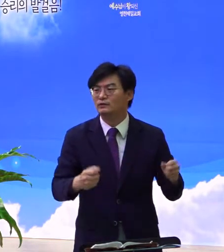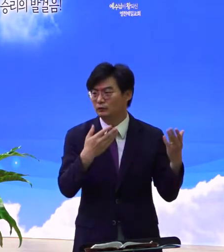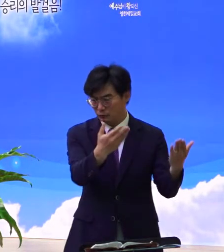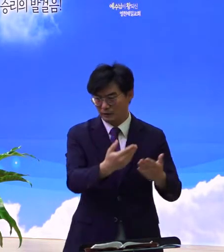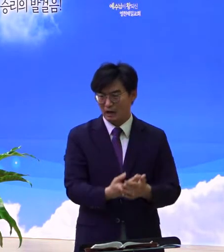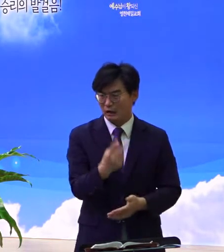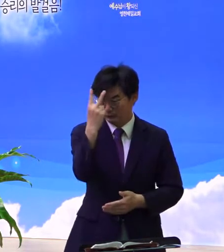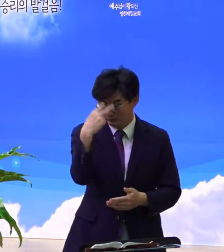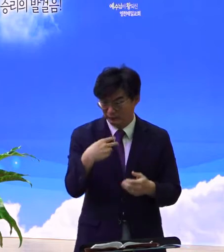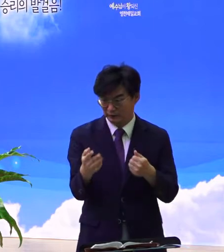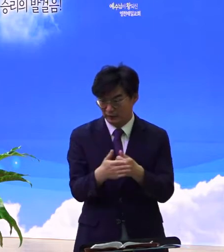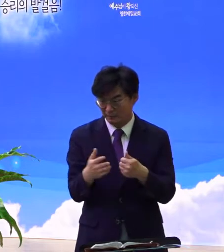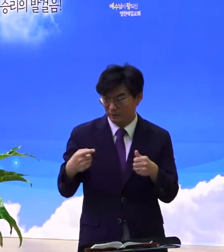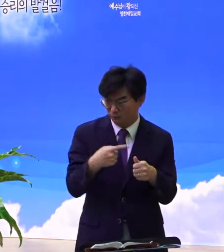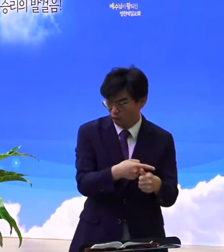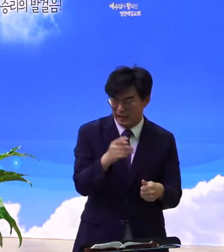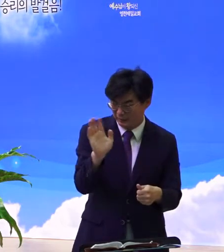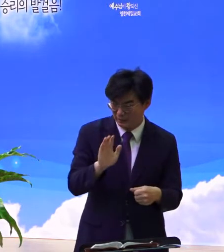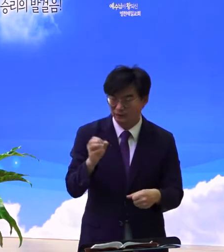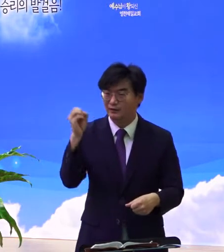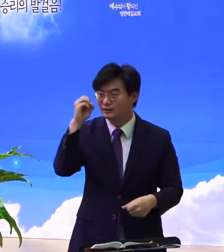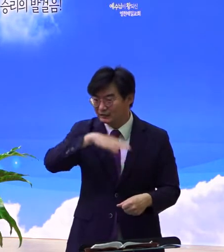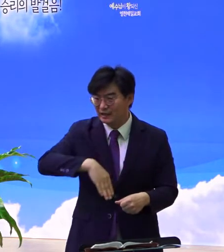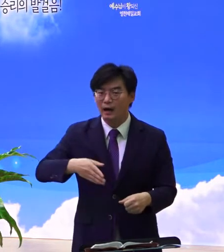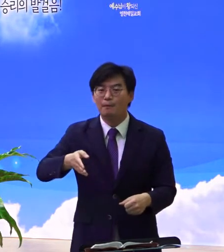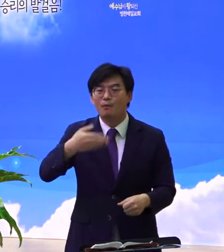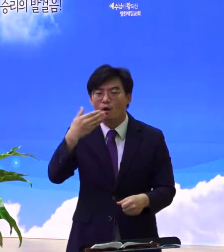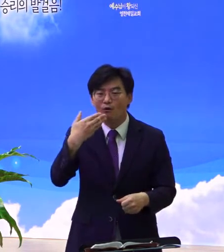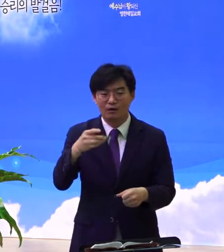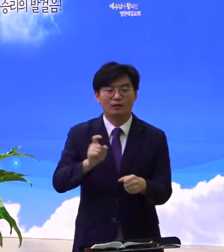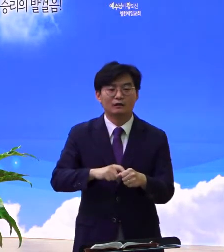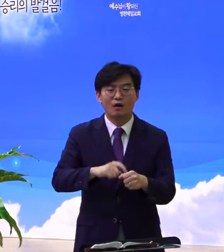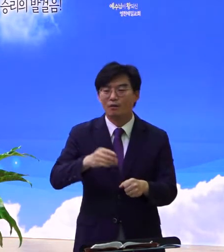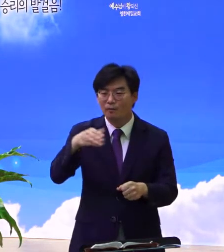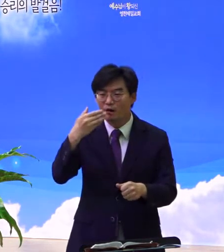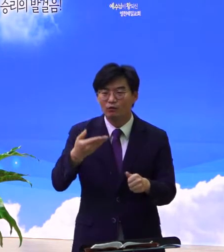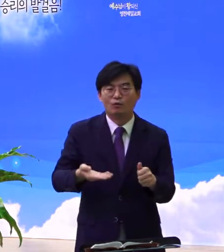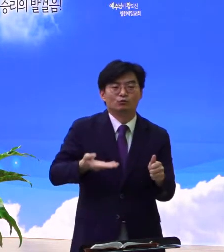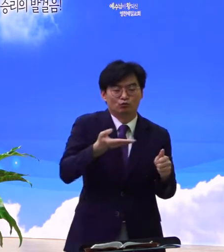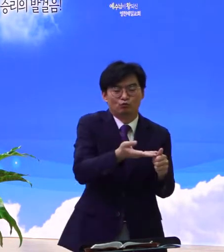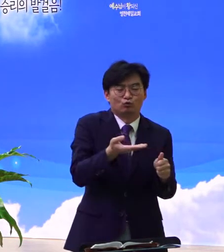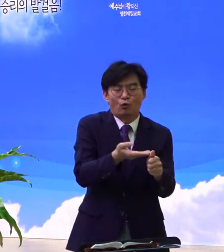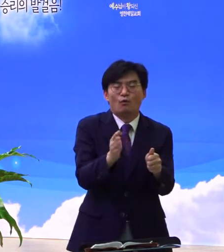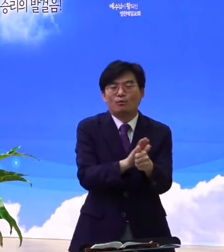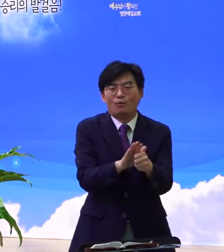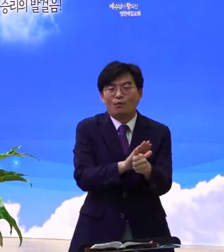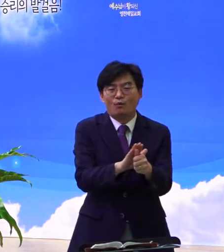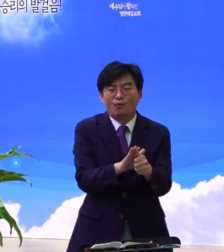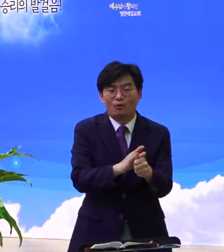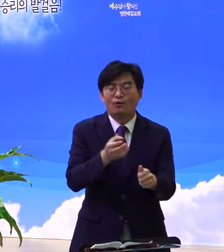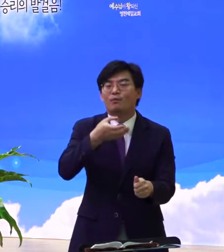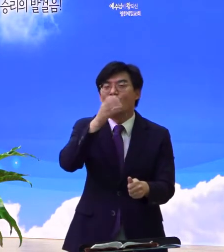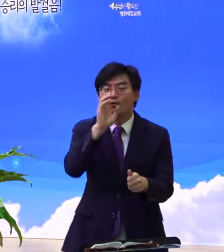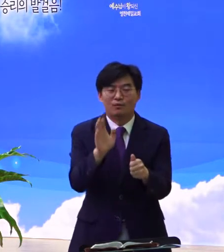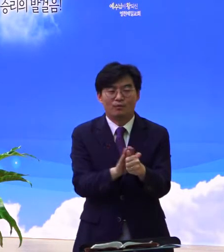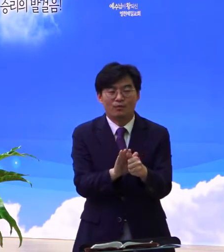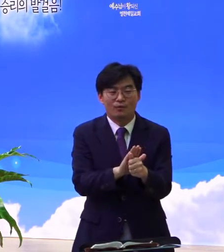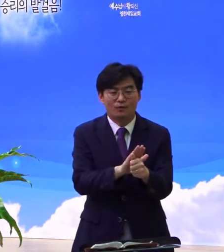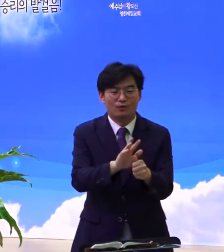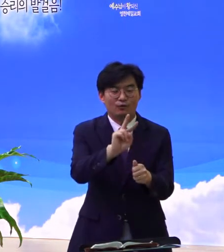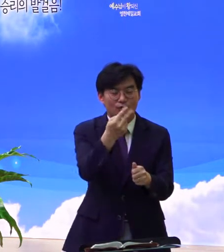하십시오. 그 말을 듣고 이스라엘 왕이 그렇게 했습니다. 떡과 물을 많이 주고 먹고 마시고 자기를